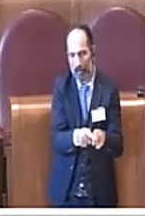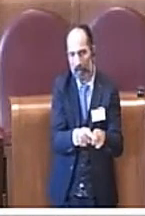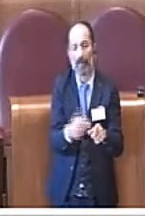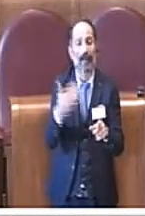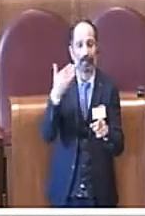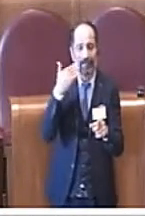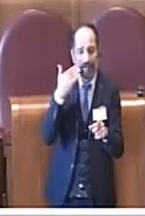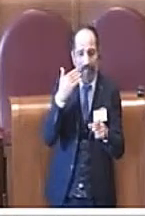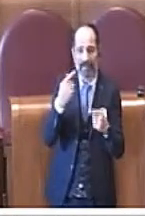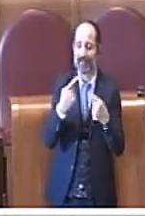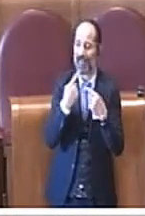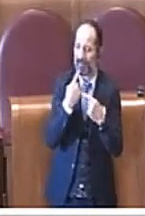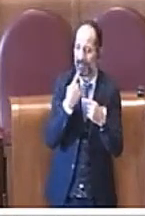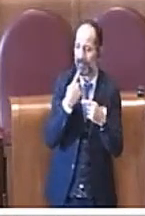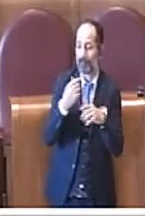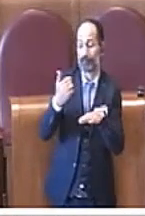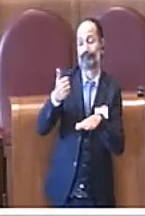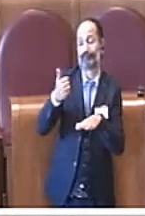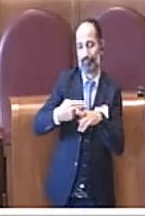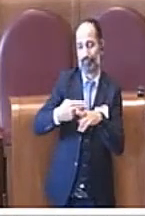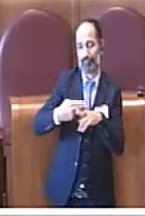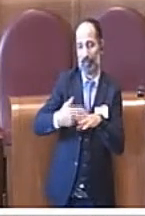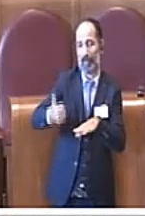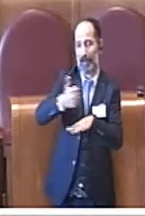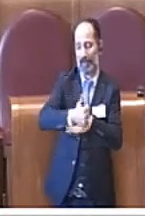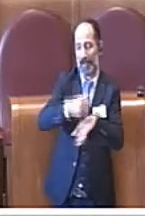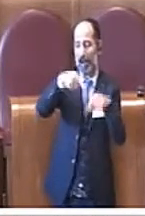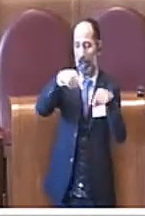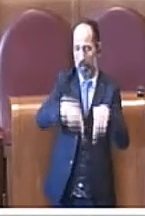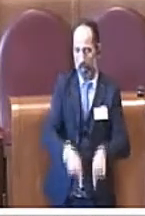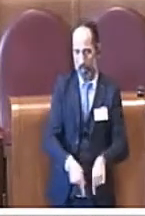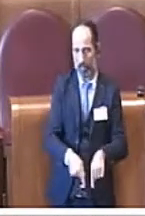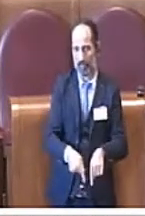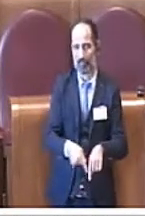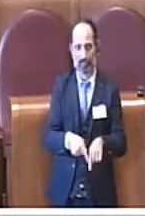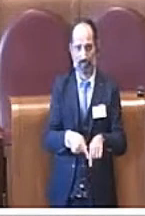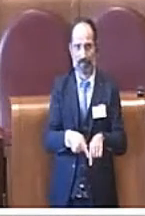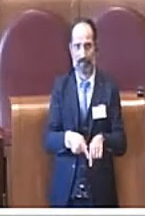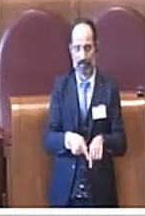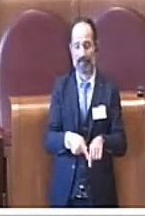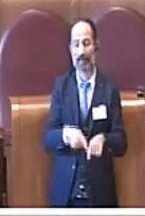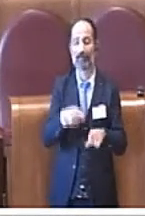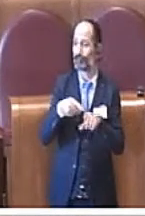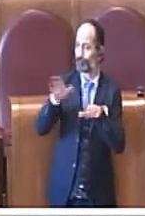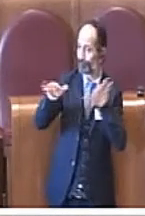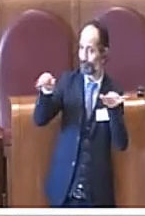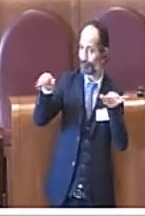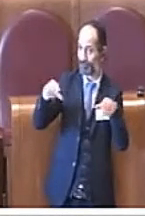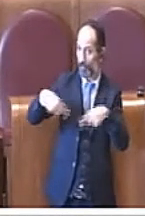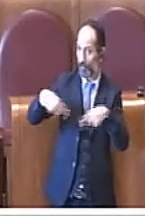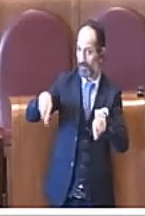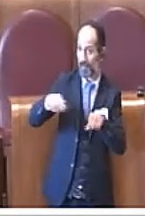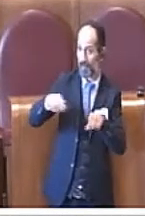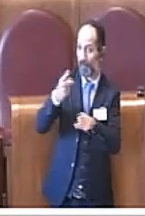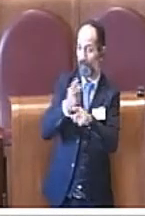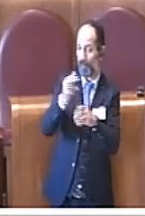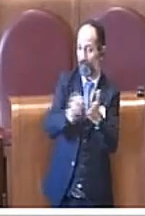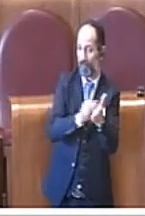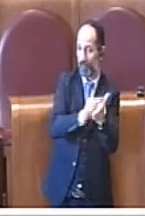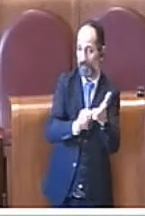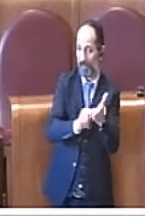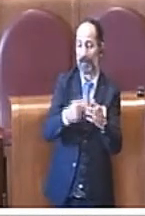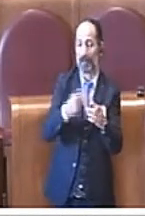debiti da parte di Roma Capitale che appunto oggi siamo chiamati a votare proprio per rimpinguare,